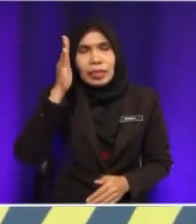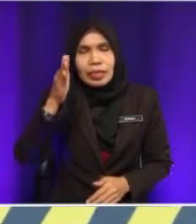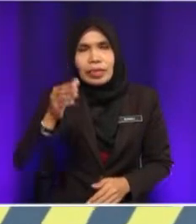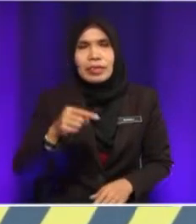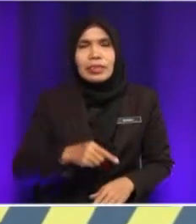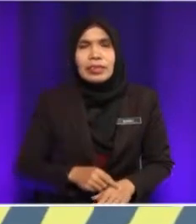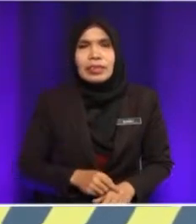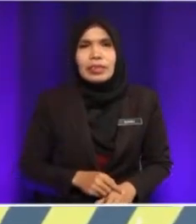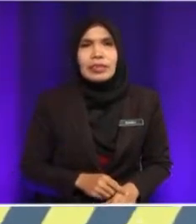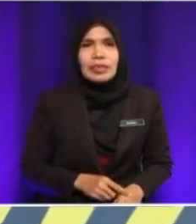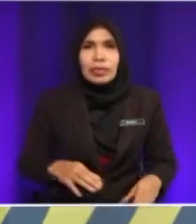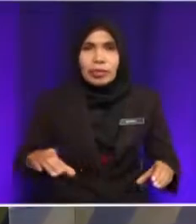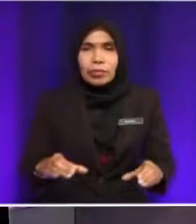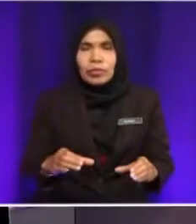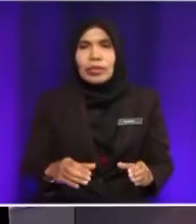peringkat sekolah masing-masing